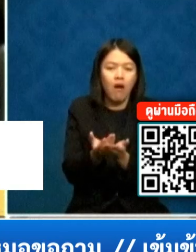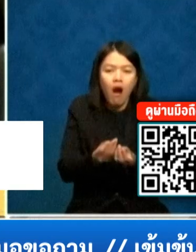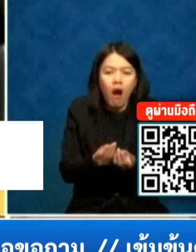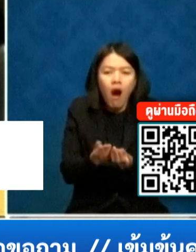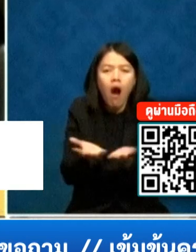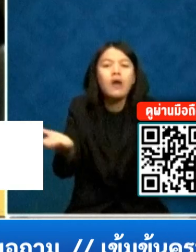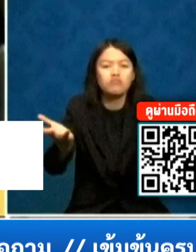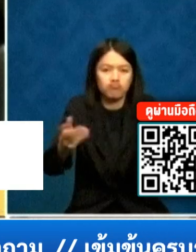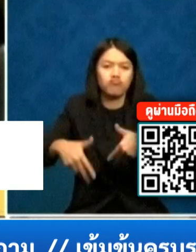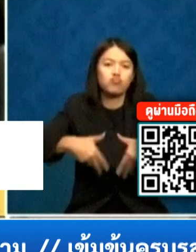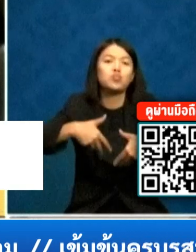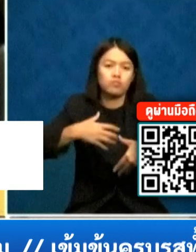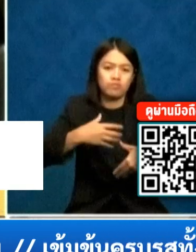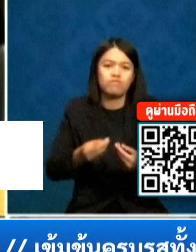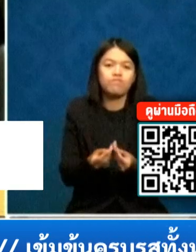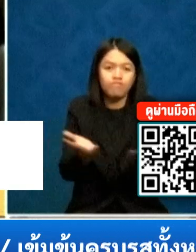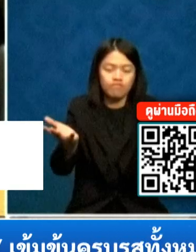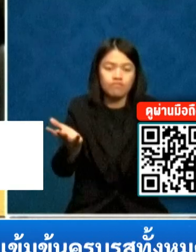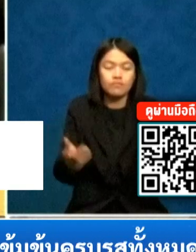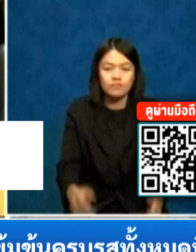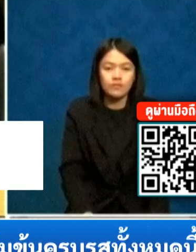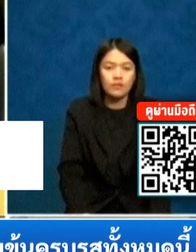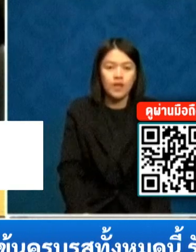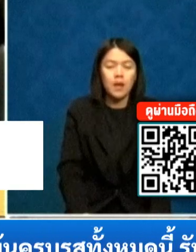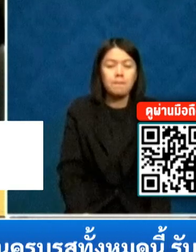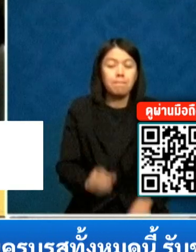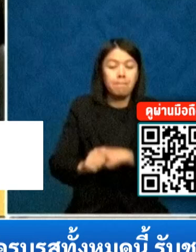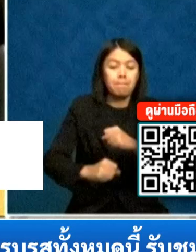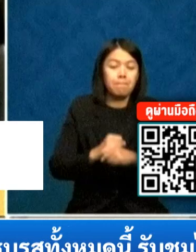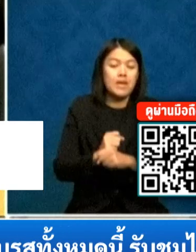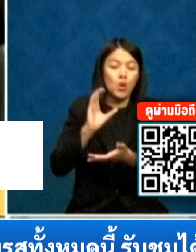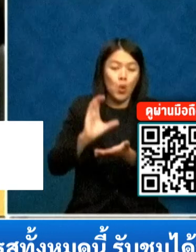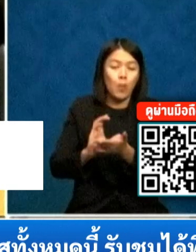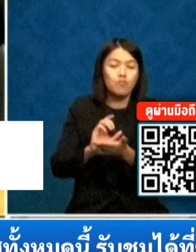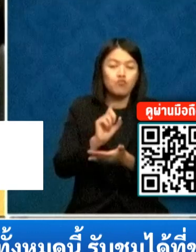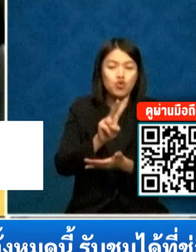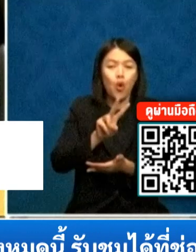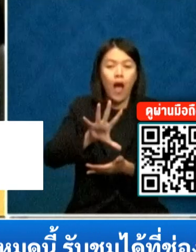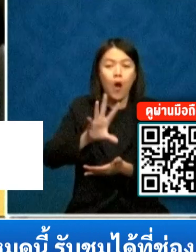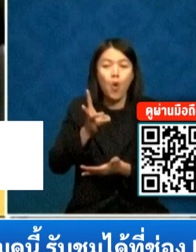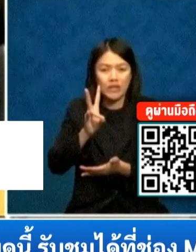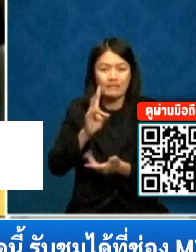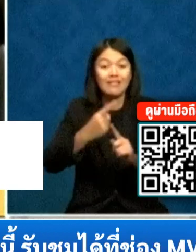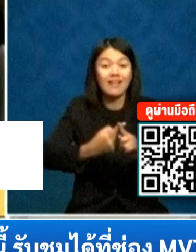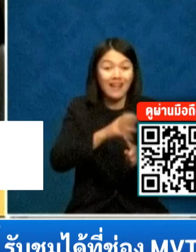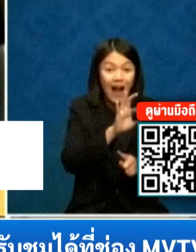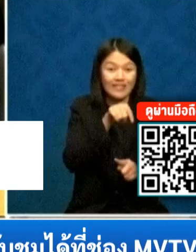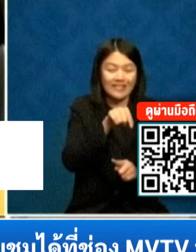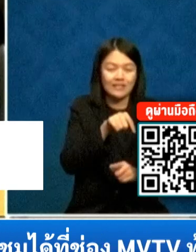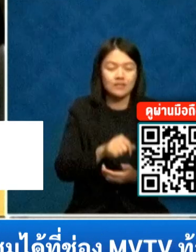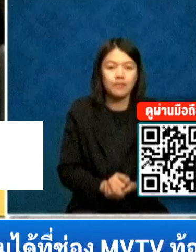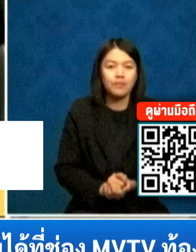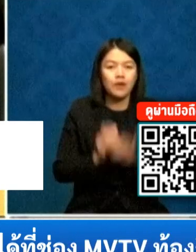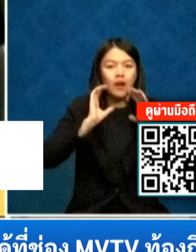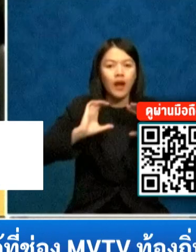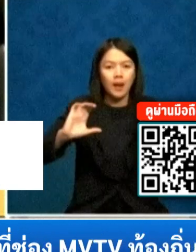พี่น้องประชาชนนะครับซะก่อนในปีงบประมาณ67ภายในเดือนกันยายนนี้รัฐบาลรับที่จะต้